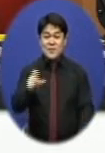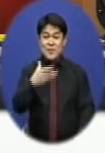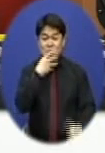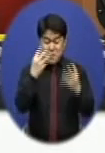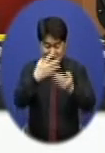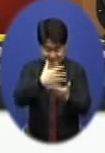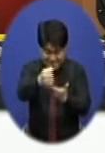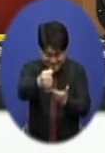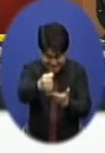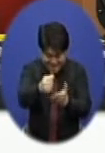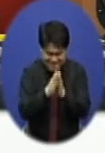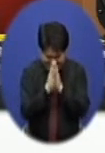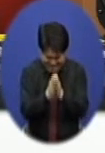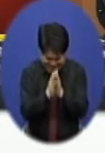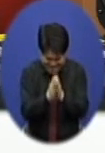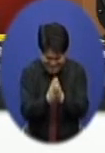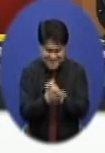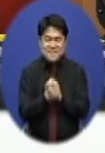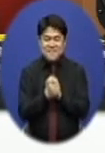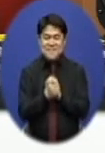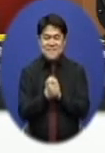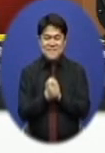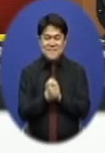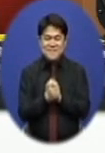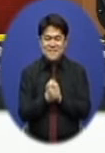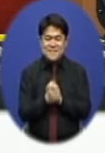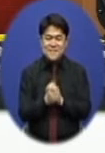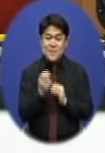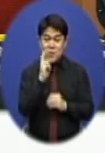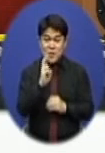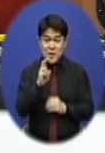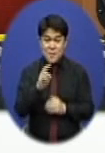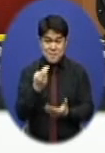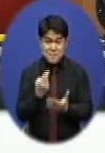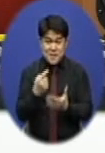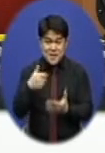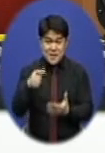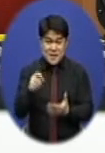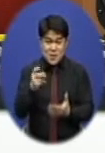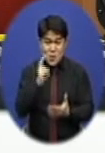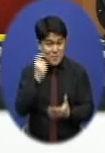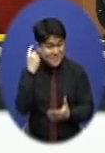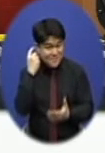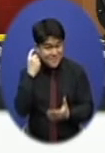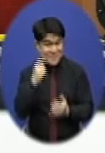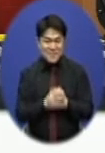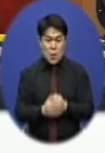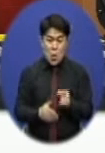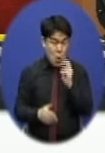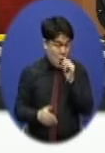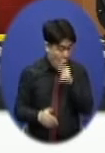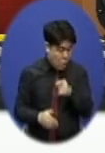받으세요. 네. 감사합니다. 네. 저도 건강을 빌어드리겠습니다. 네. 빈강통 노래 한번 들어볼까요? 어머, 이런 노래도 있어요? 예, 예. 아유,